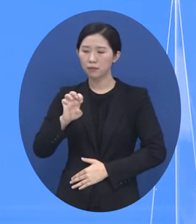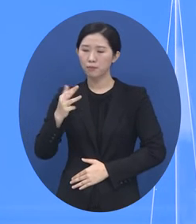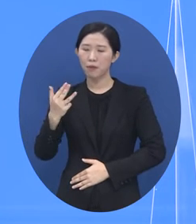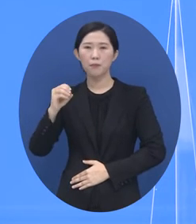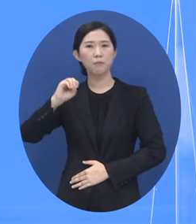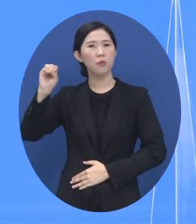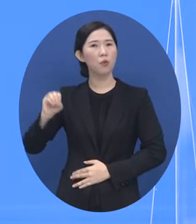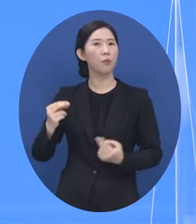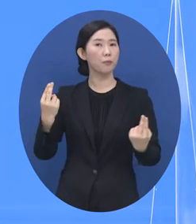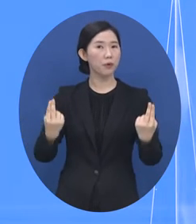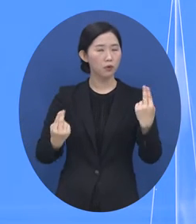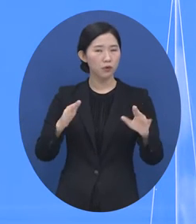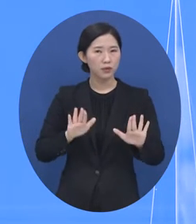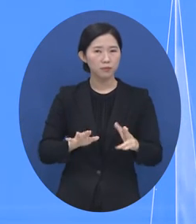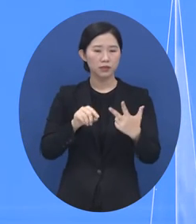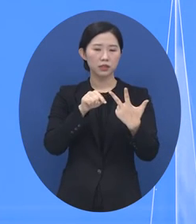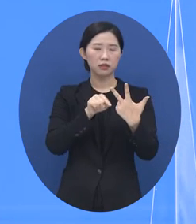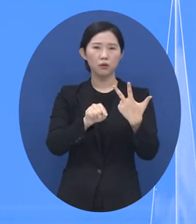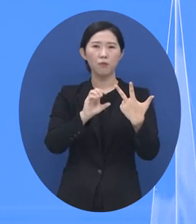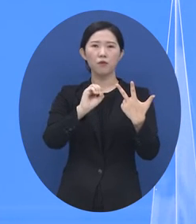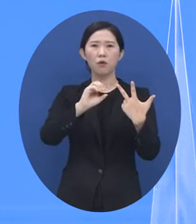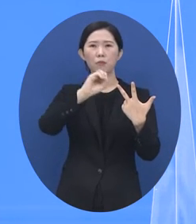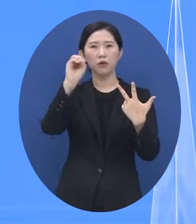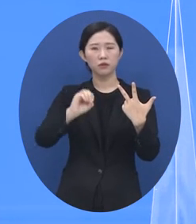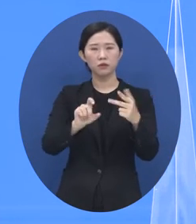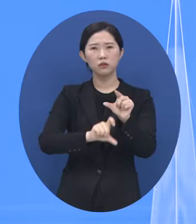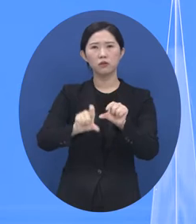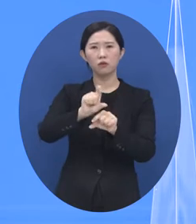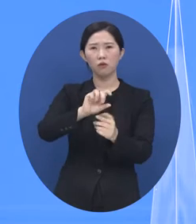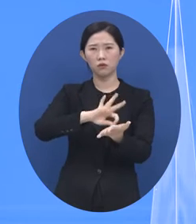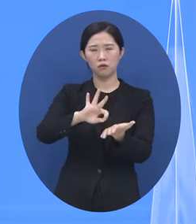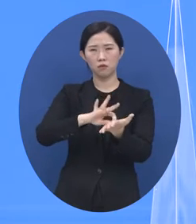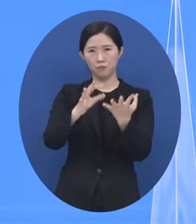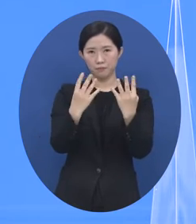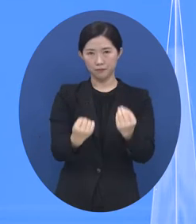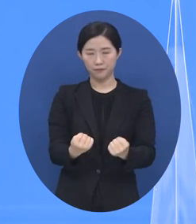44.8% 가동률 대비 7.0%포인트 증가했습니다.